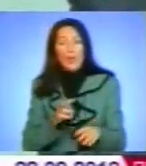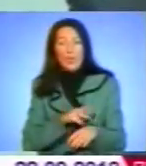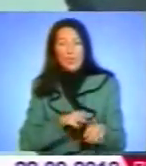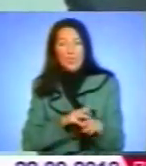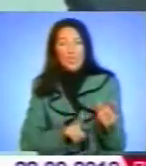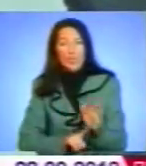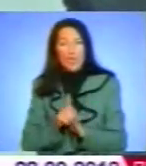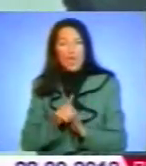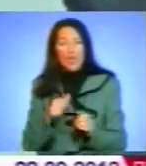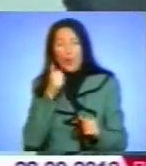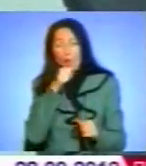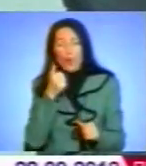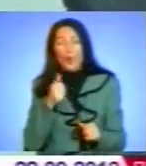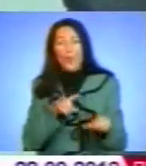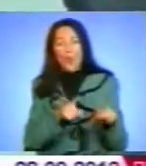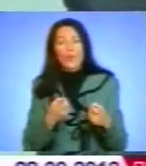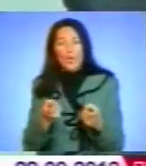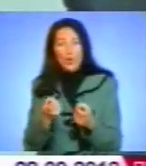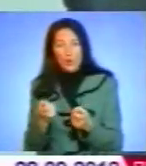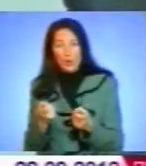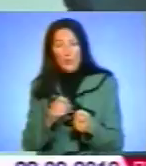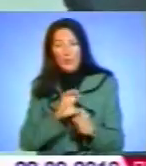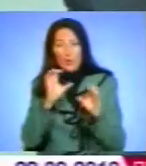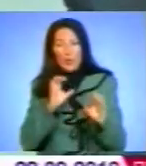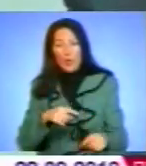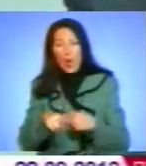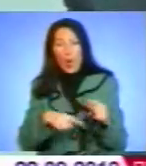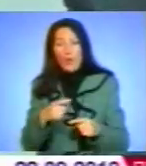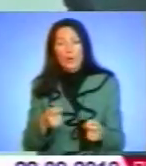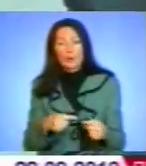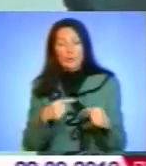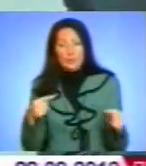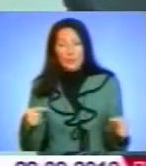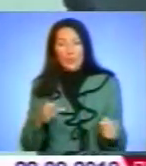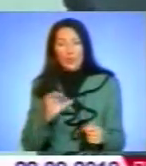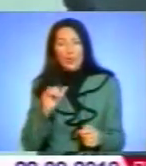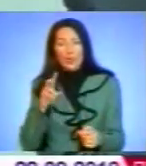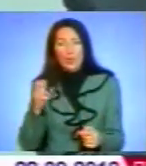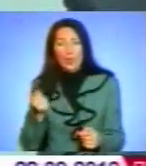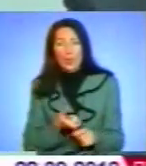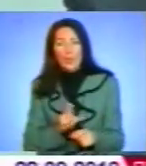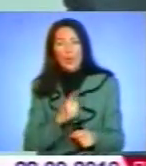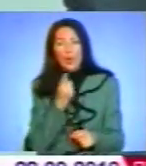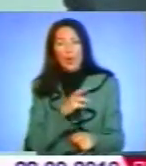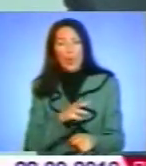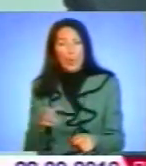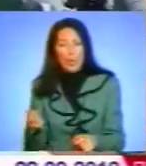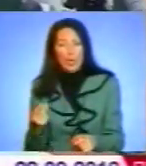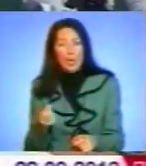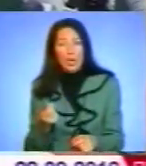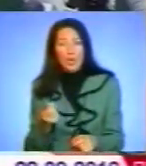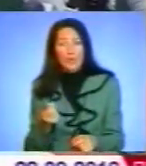з незаконного обігу вилучено товарів підакцизної групи на суму більше 1 мільйона